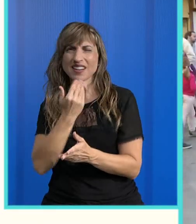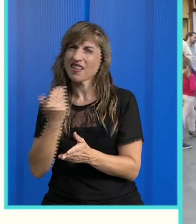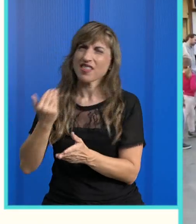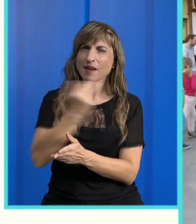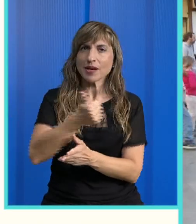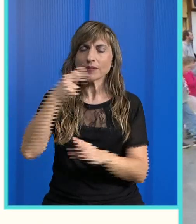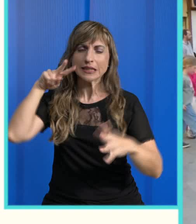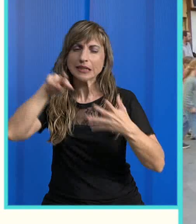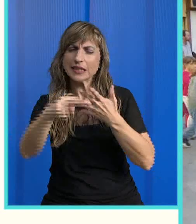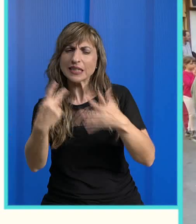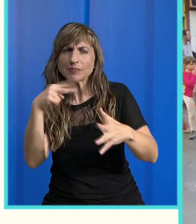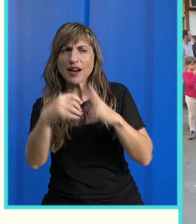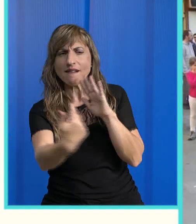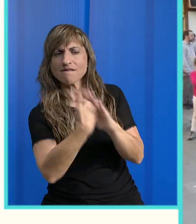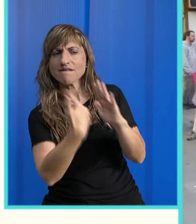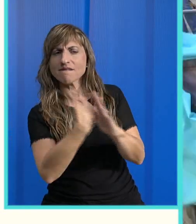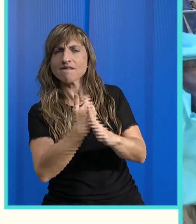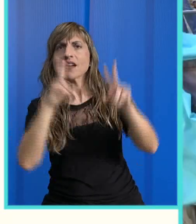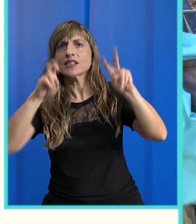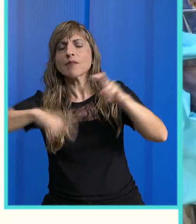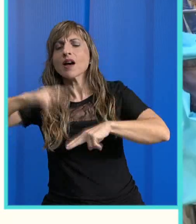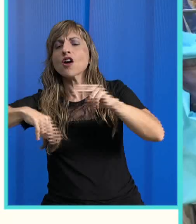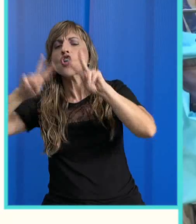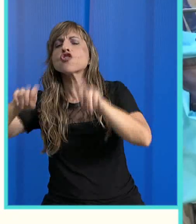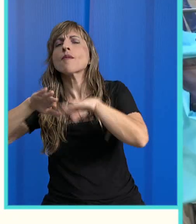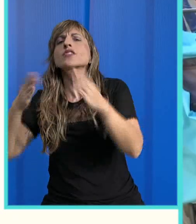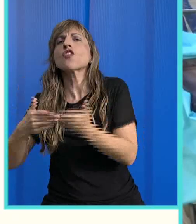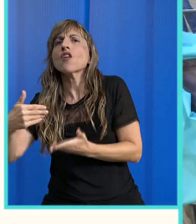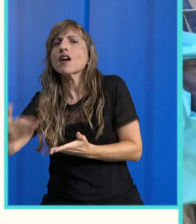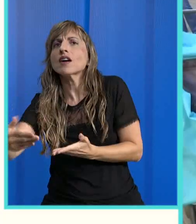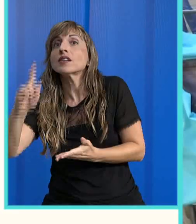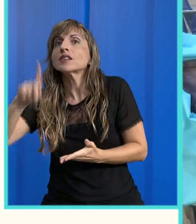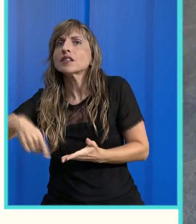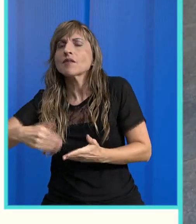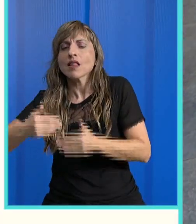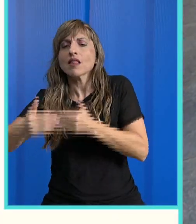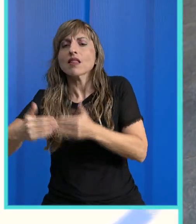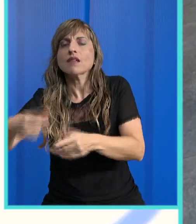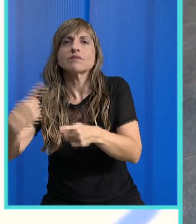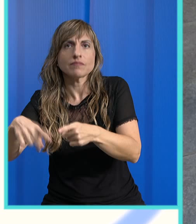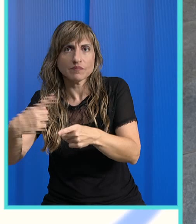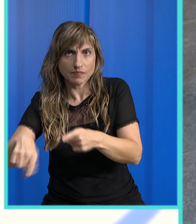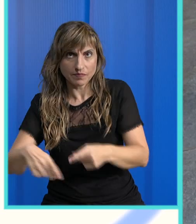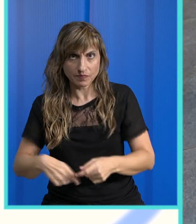transparència a l'Ajuntament sobre la construcció de la nova escola i sobre els possibles endarreriments d'aquesta obra.